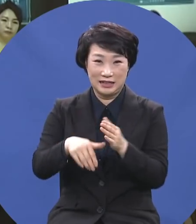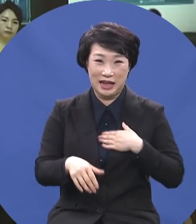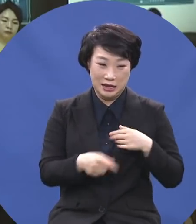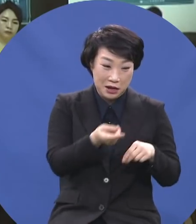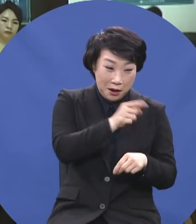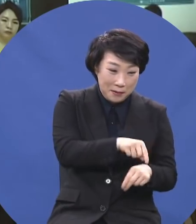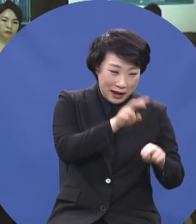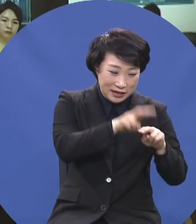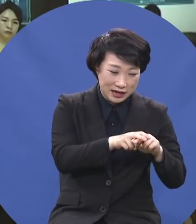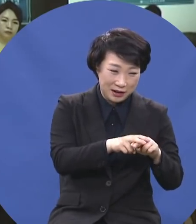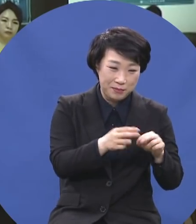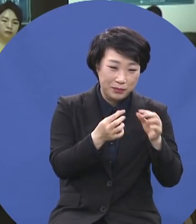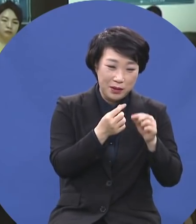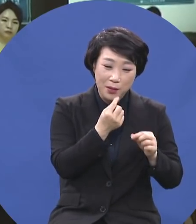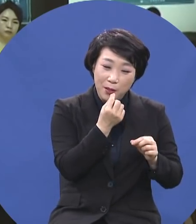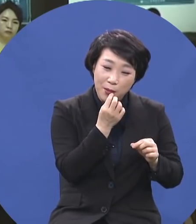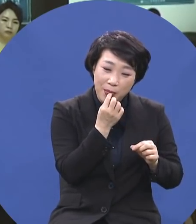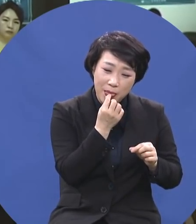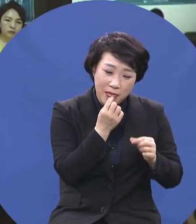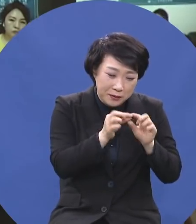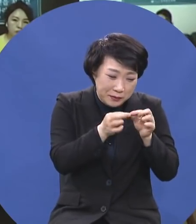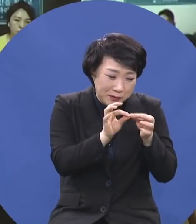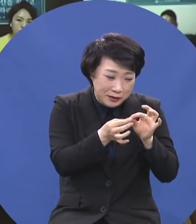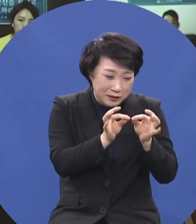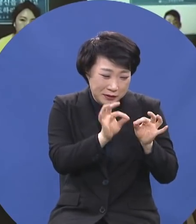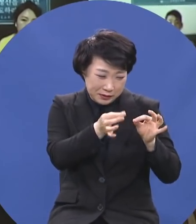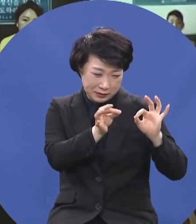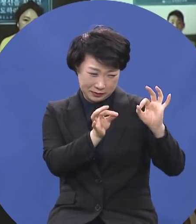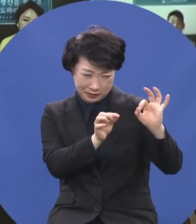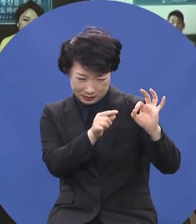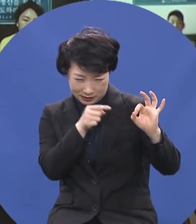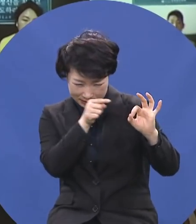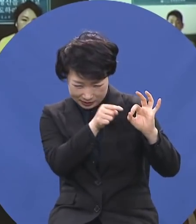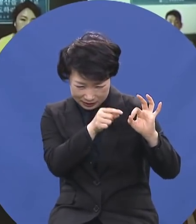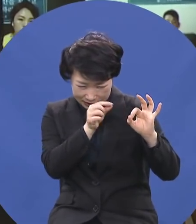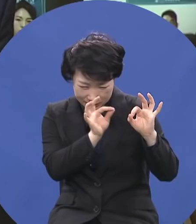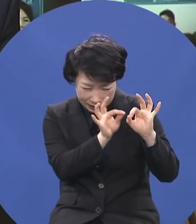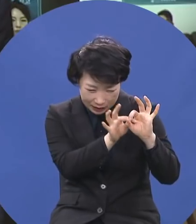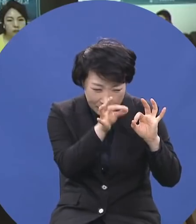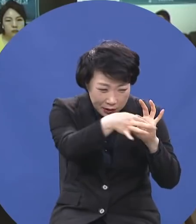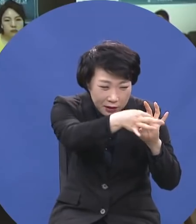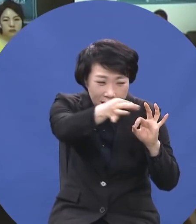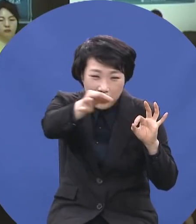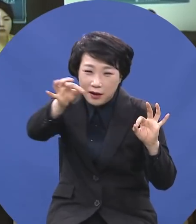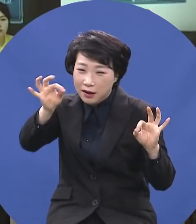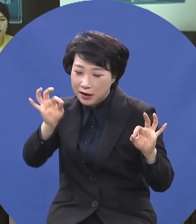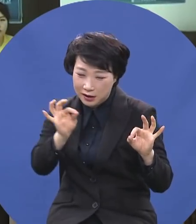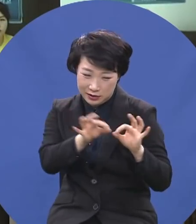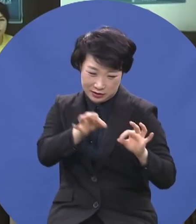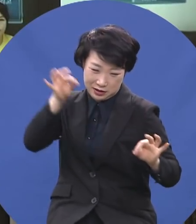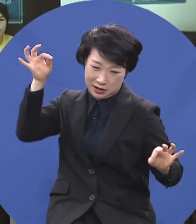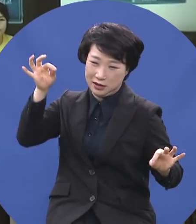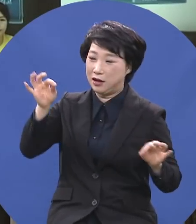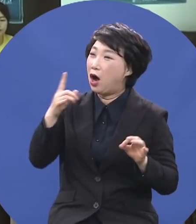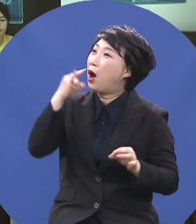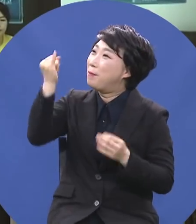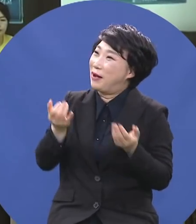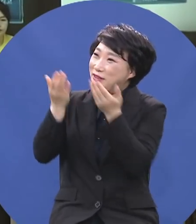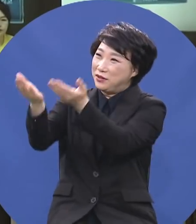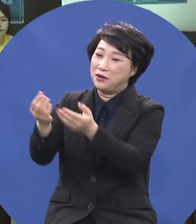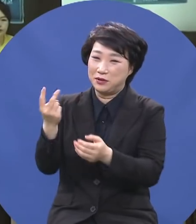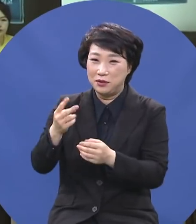탁 껴서 길게 쫙 해서 끝을 쫙 뭉매쳐서 엄마를 드리고 바늘 끝나면 다른 바늘로 또